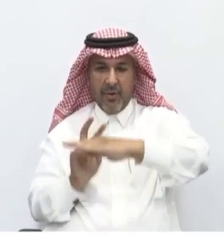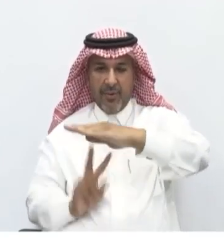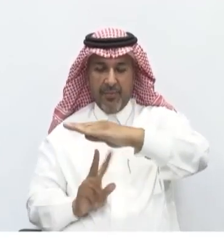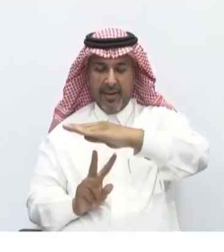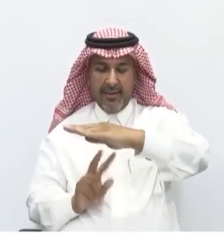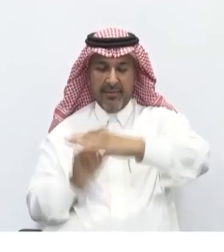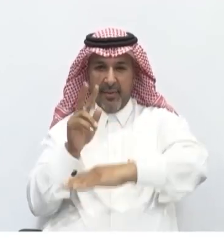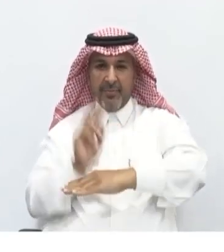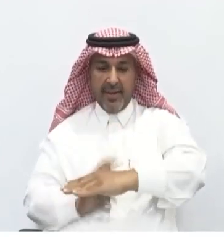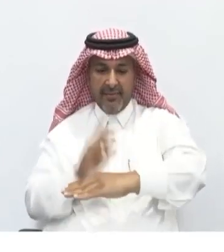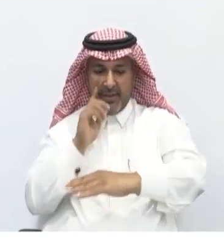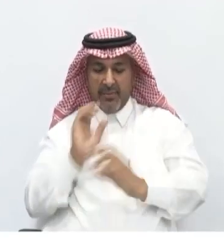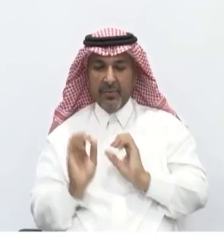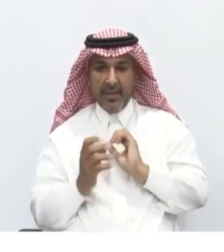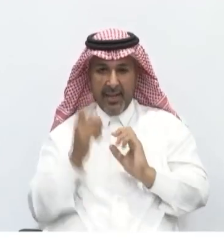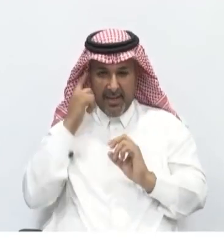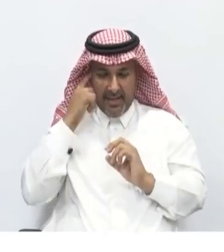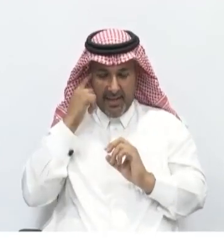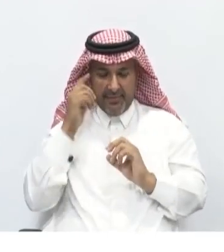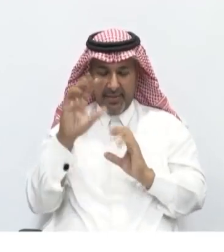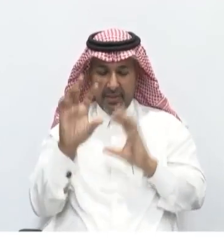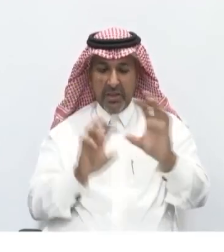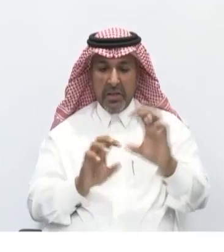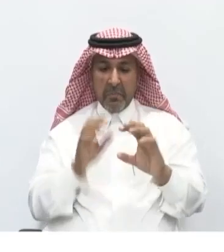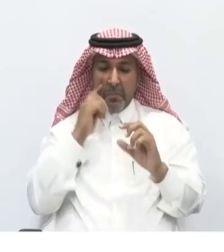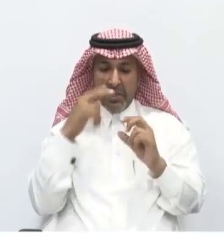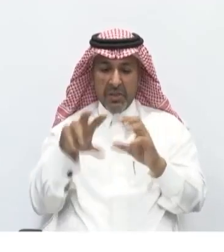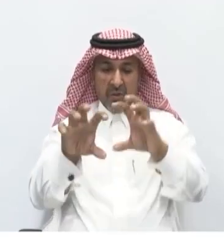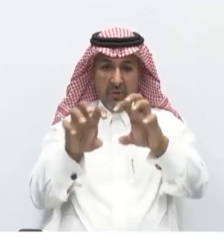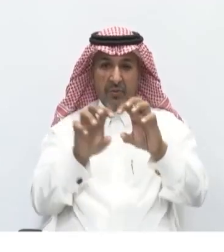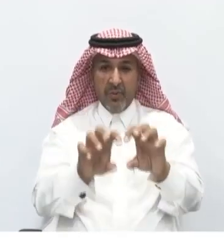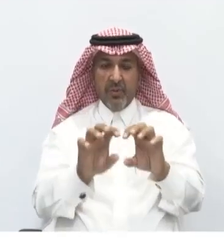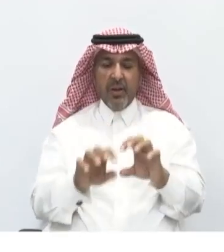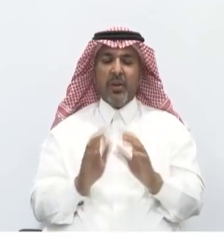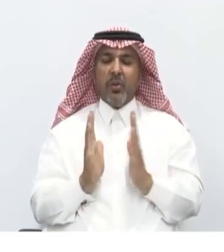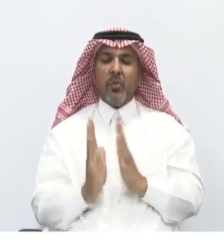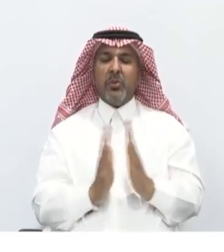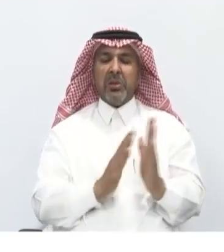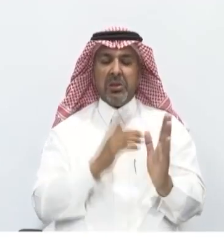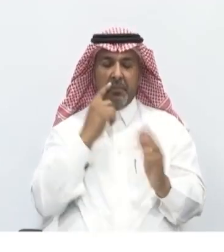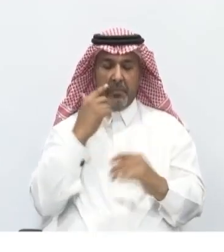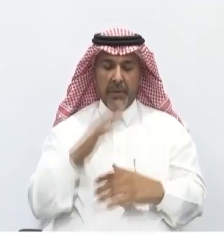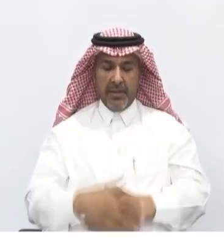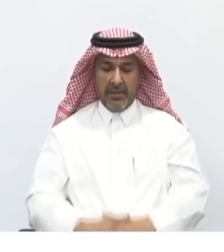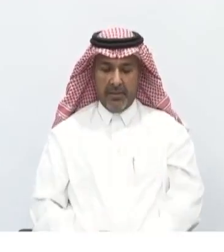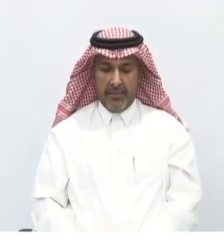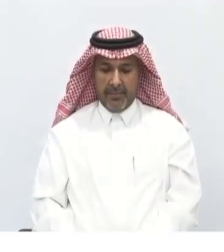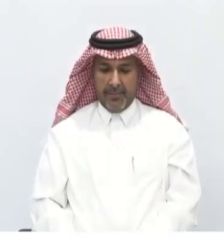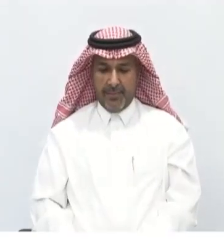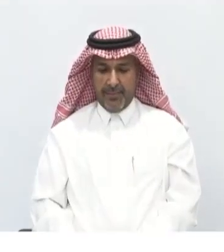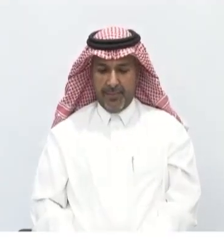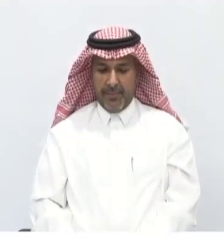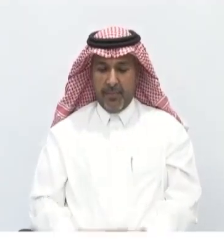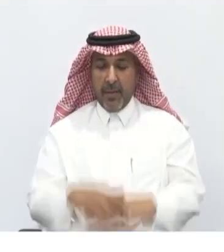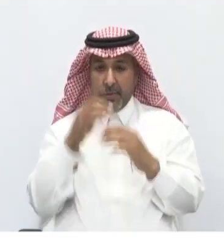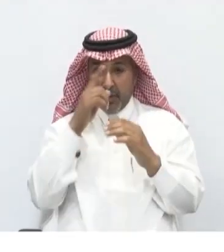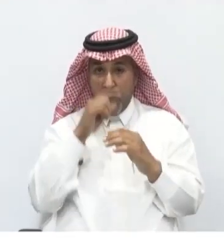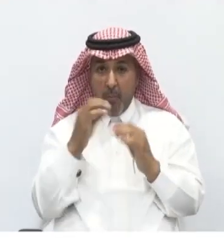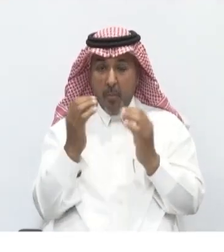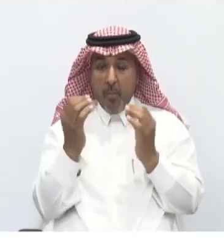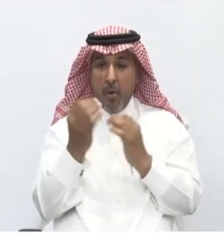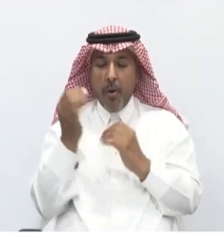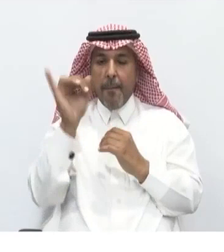اثنين مول من الماء هنا واحد مول من الاكسجين على اثنين مول من الهيدروجين هنا اثنين مول من الماء على واحد مول من الاكسجين